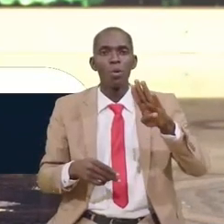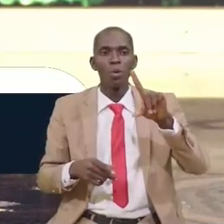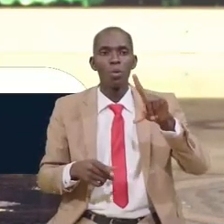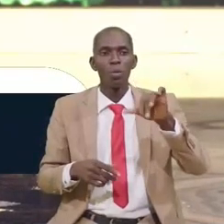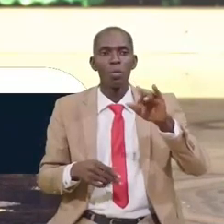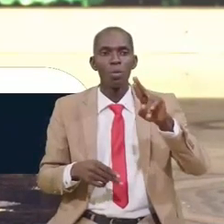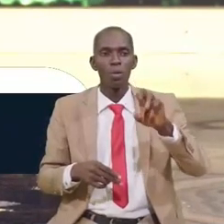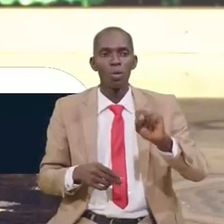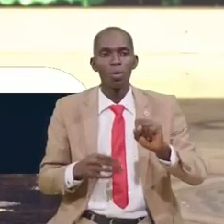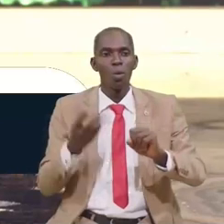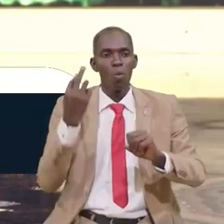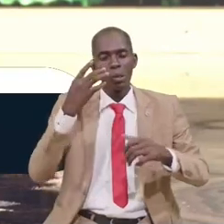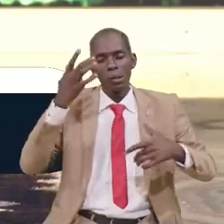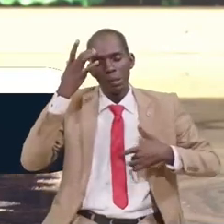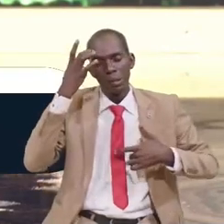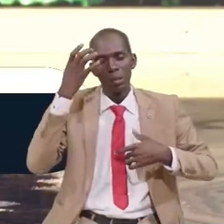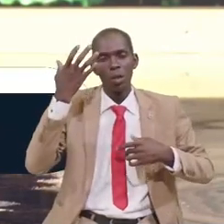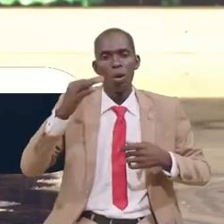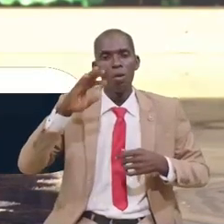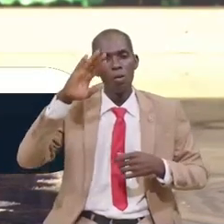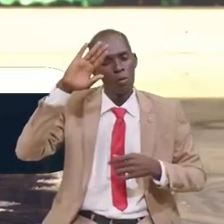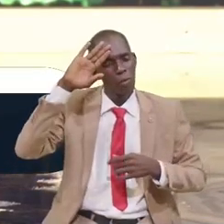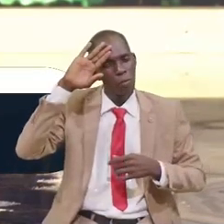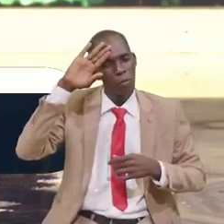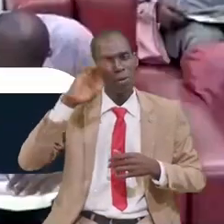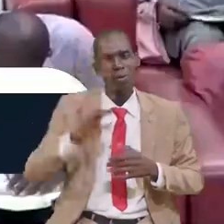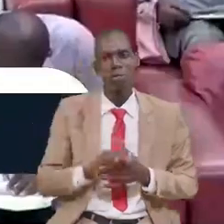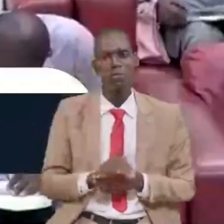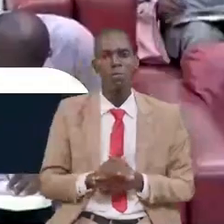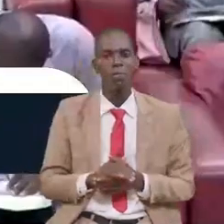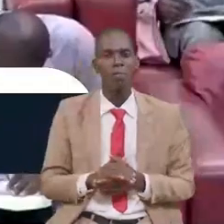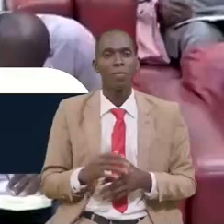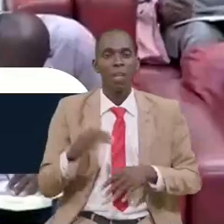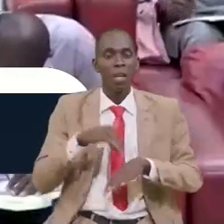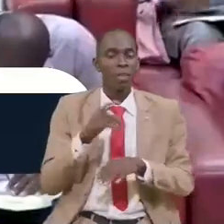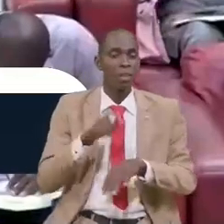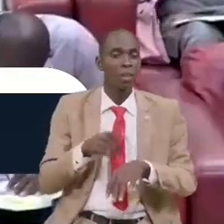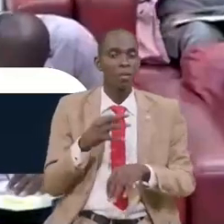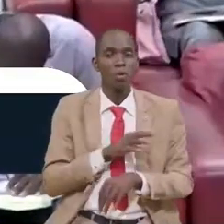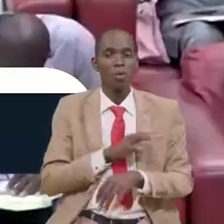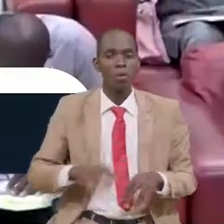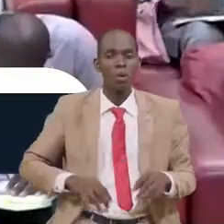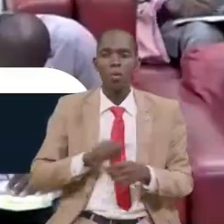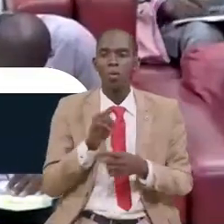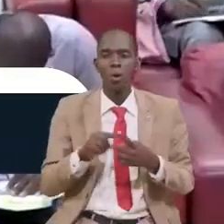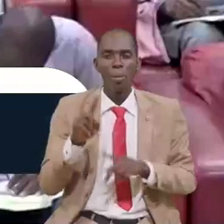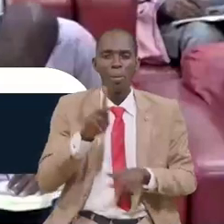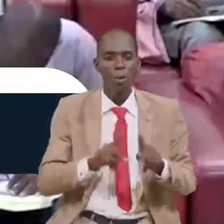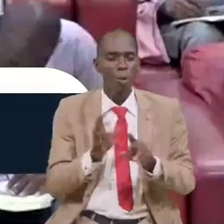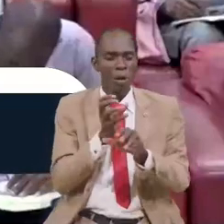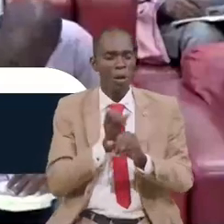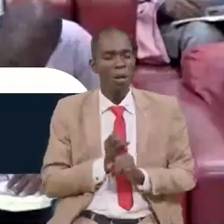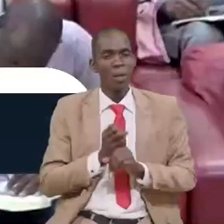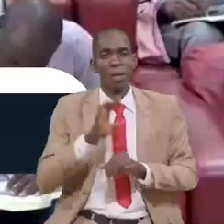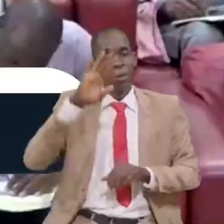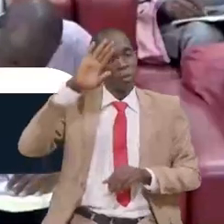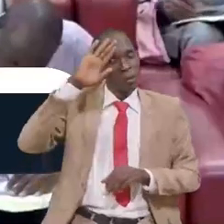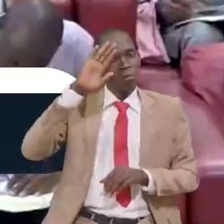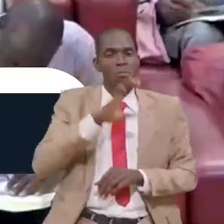lit malade de la fièvre. Voilà cela, malade de la fièvre. Au temps de Christ, lorsque les gens avaient la fièvre,